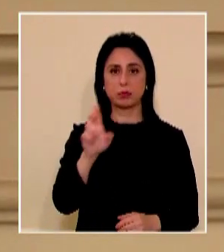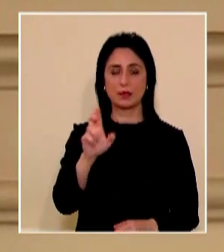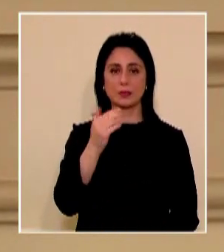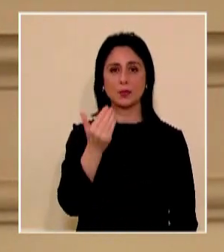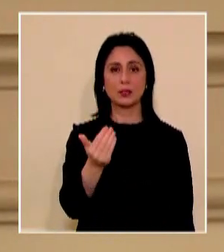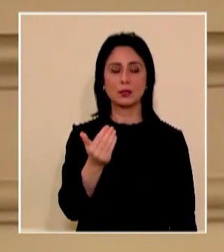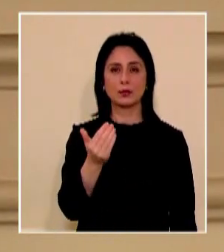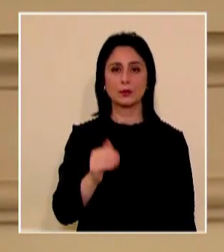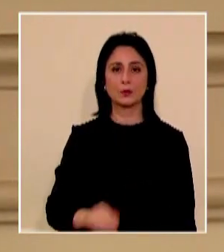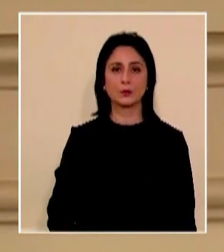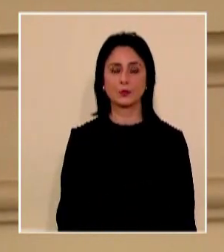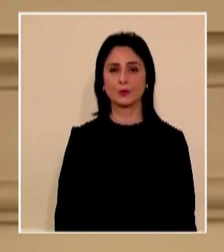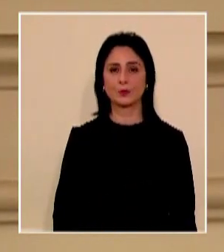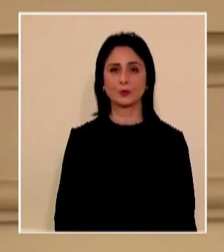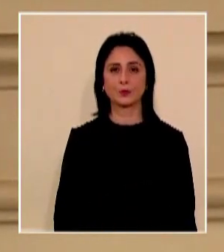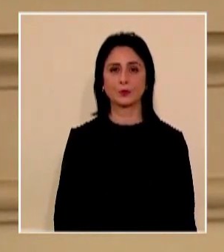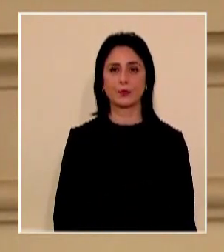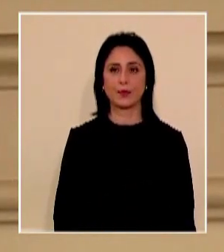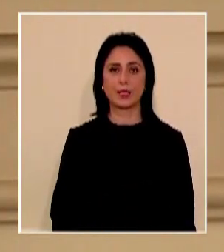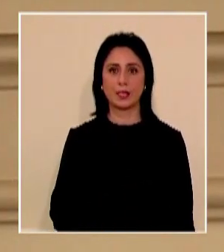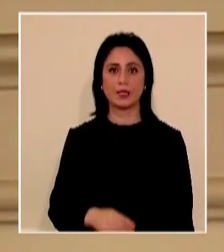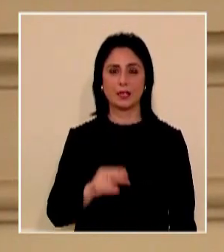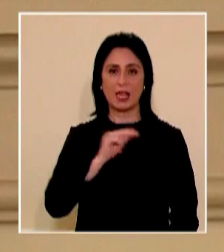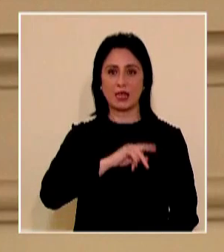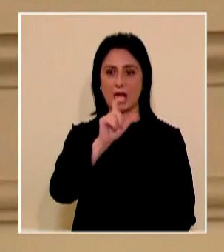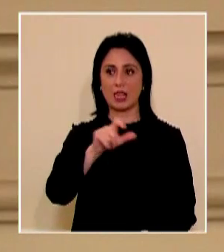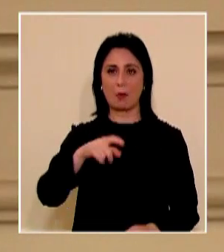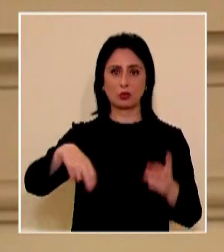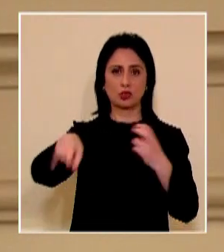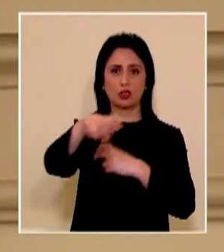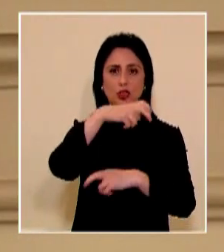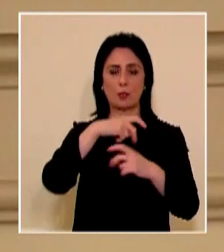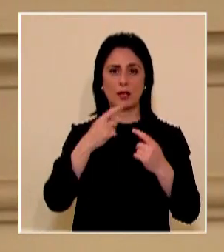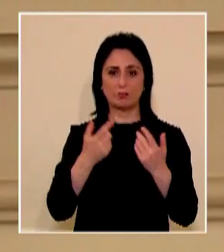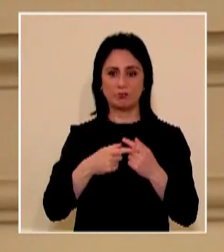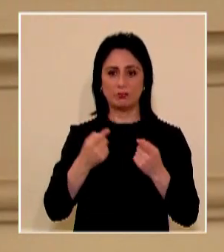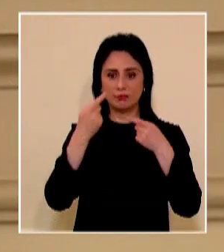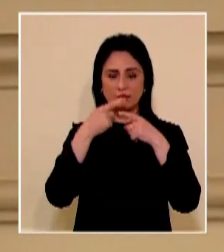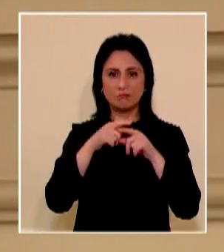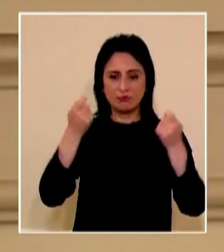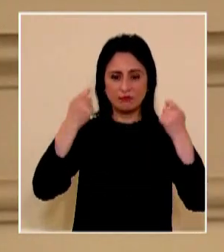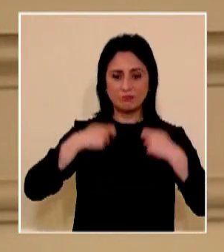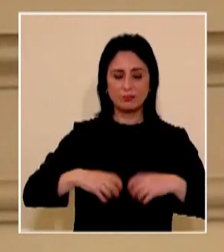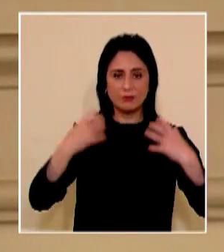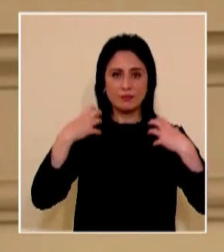uzbrojeni w pojazdy opancerzone, uzbrojeni w różnego rodzaju broń,